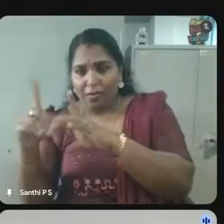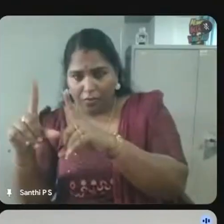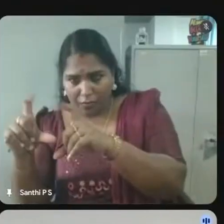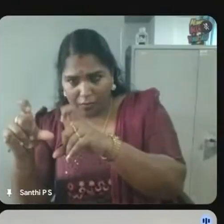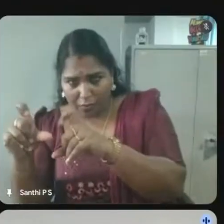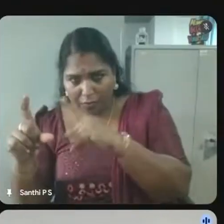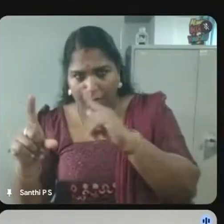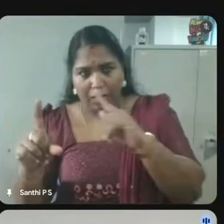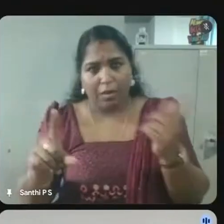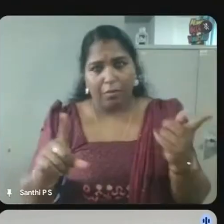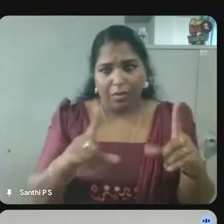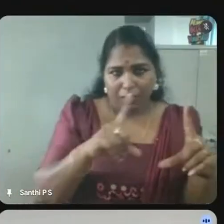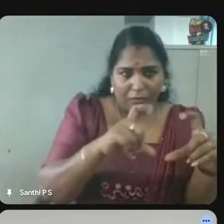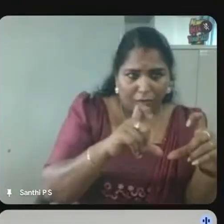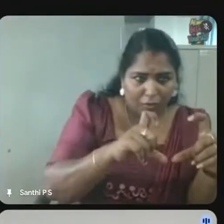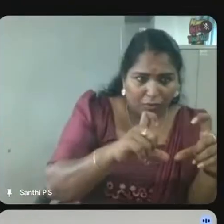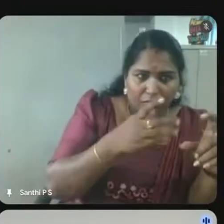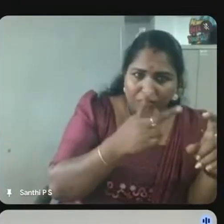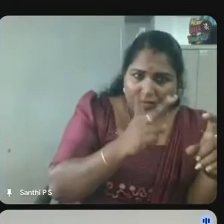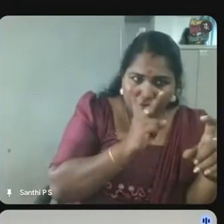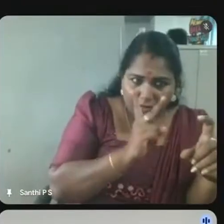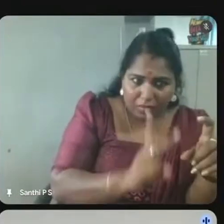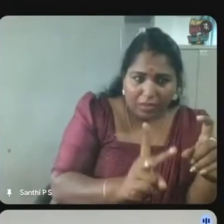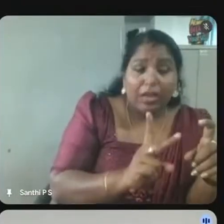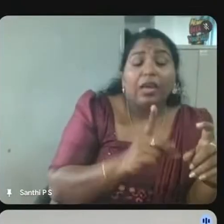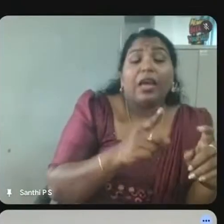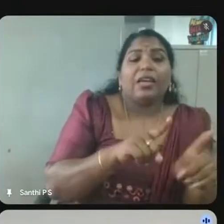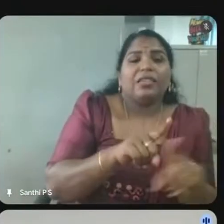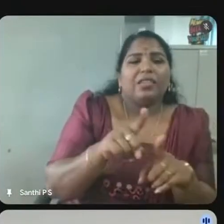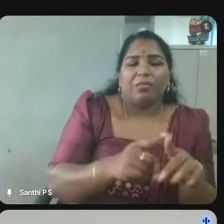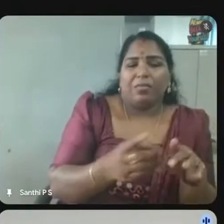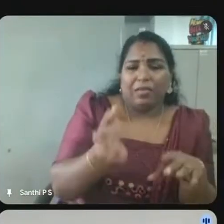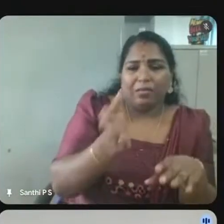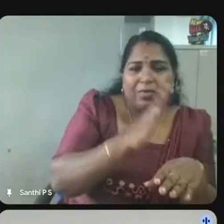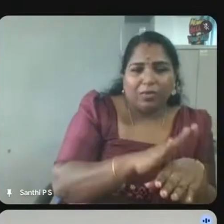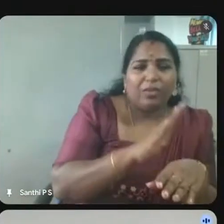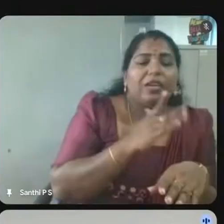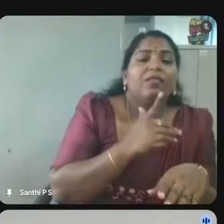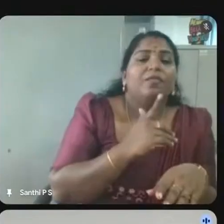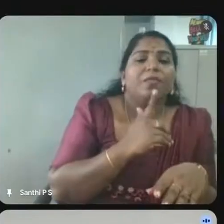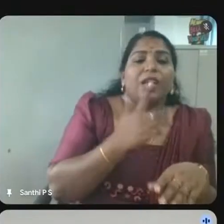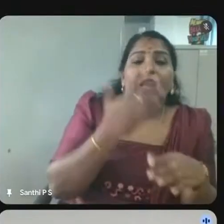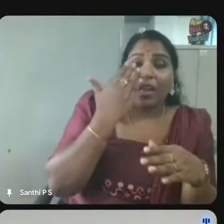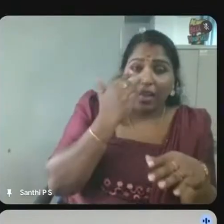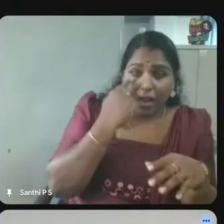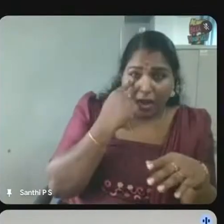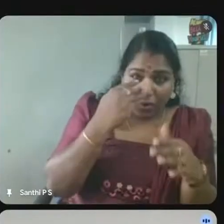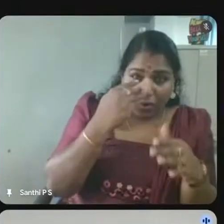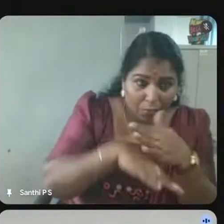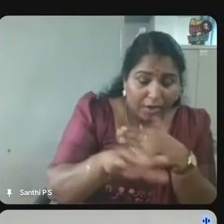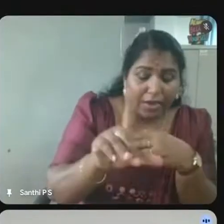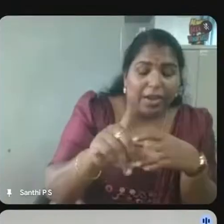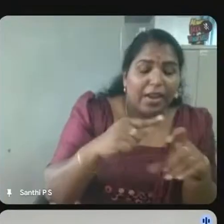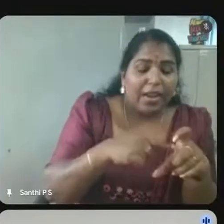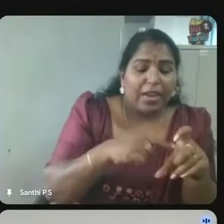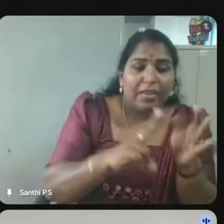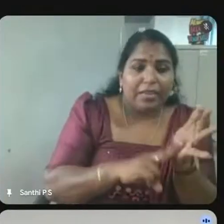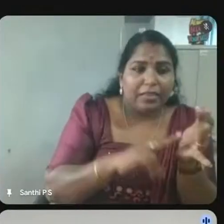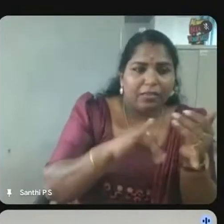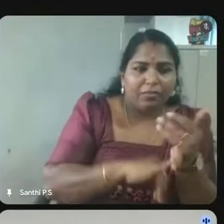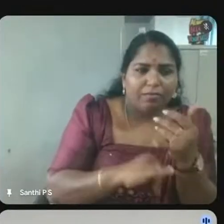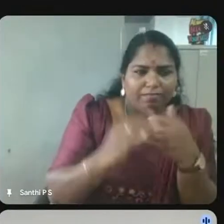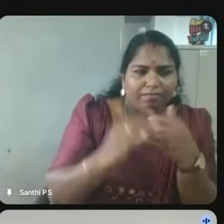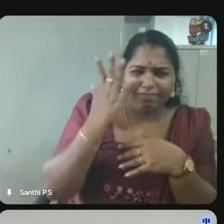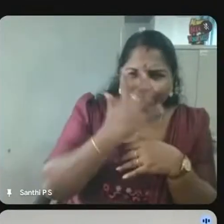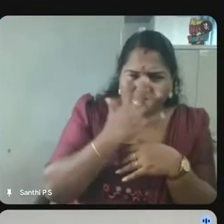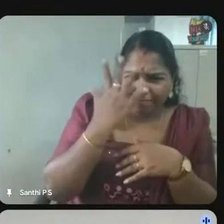അപ്പൊ കണ്ണിനകത്തുള്ള ഒരു ലെൻസിന്റെ കളർ മാറി, അതിന്റെ സുതാര്യത നഷ്ടപ്പെട്ട്, അത് ഒപ്പേക്ക്, ട്രാൻസ്പെറൻസി നഷ്ടപ്പെട്ട